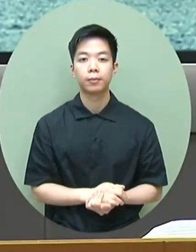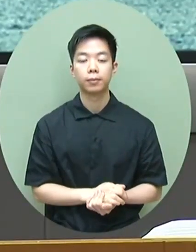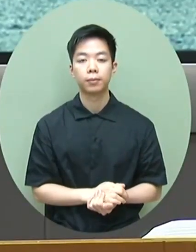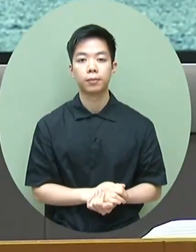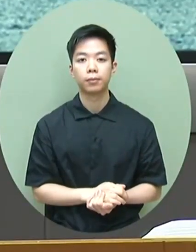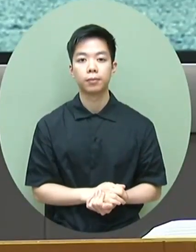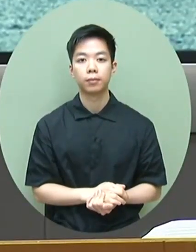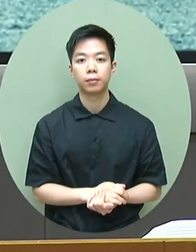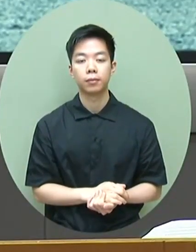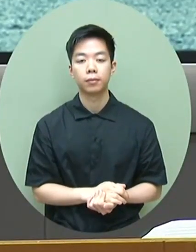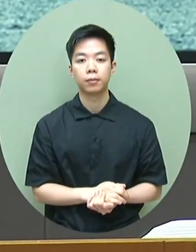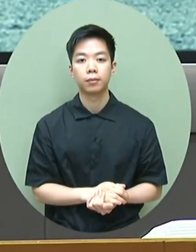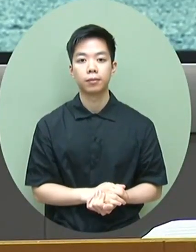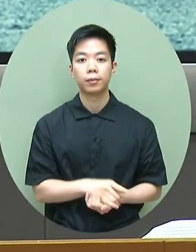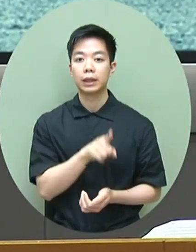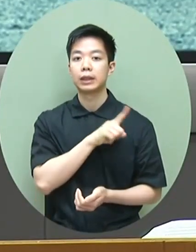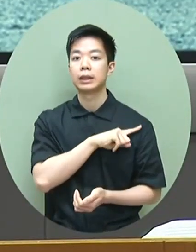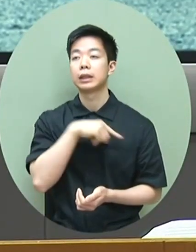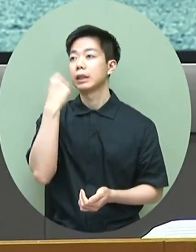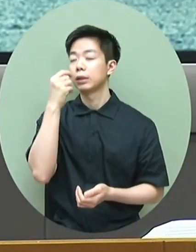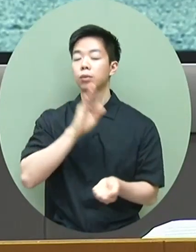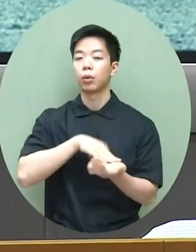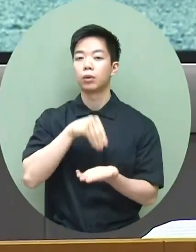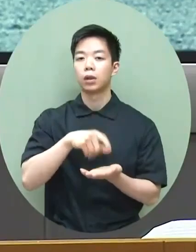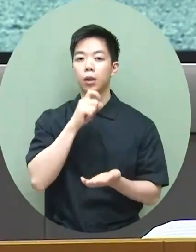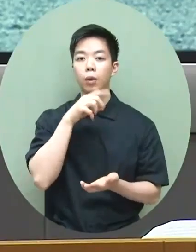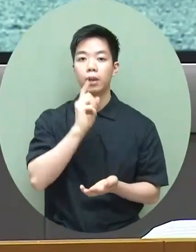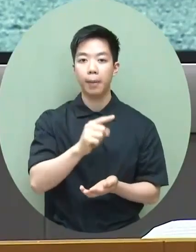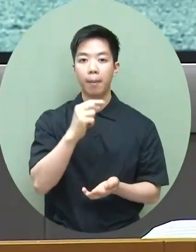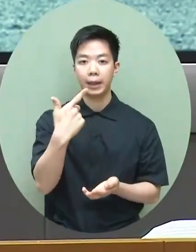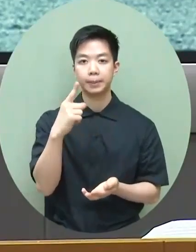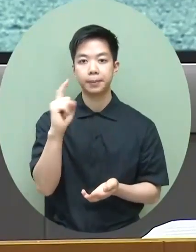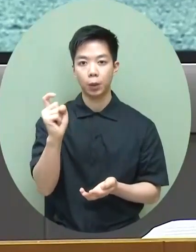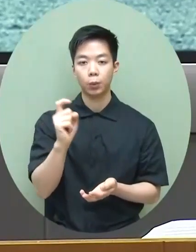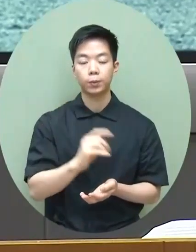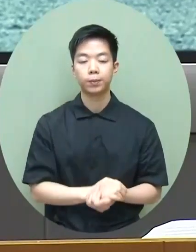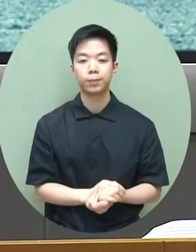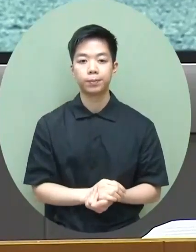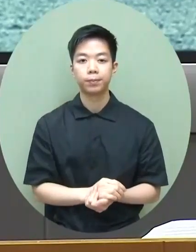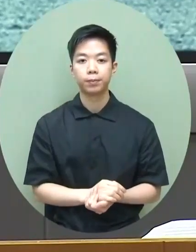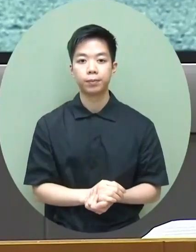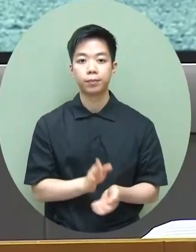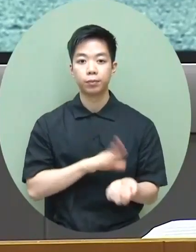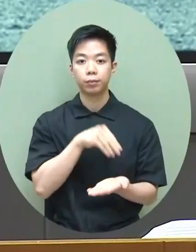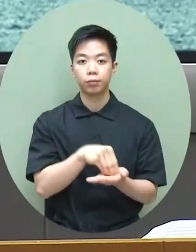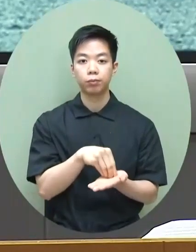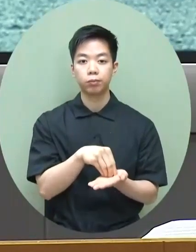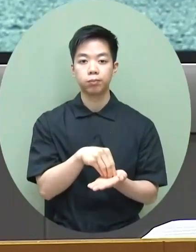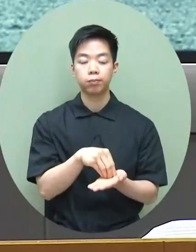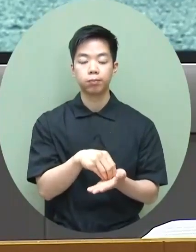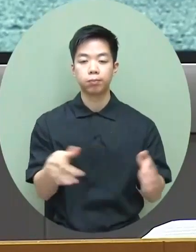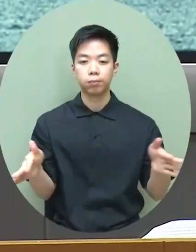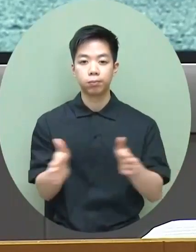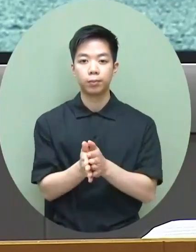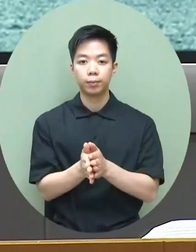檢測陽性嘅個案就有189宗。咁總共嘅陽性檢測個案咧係431宗